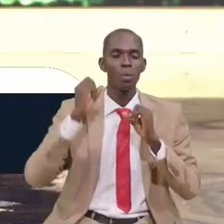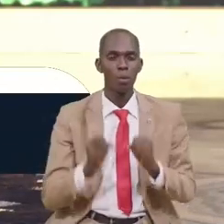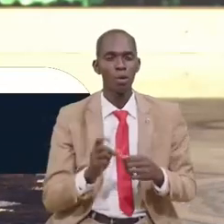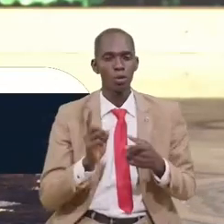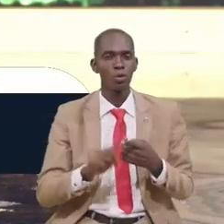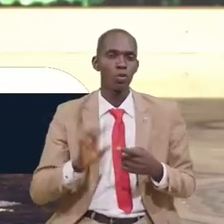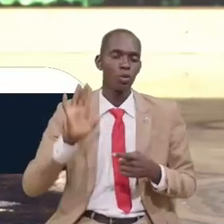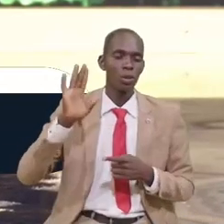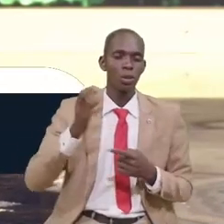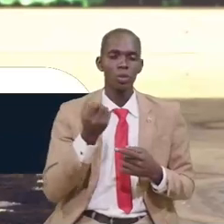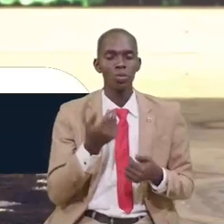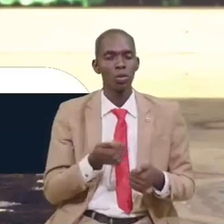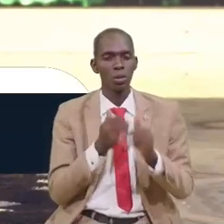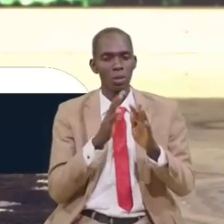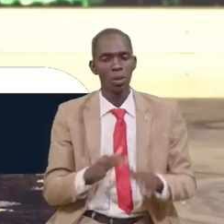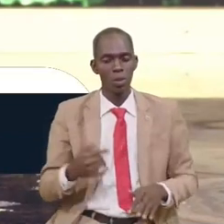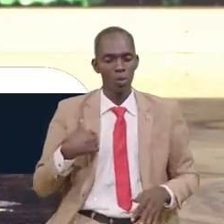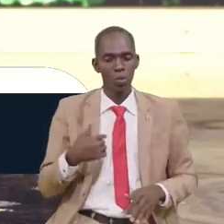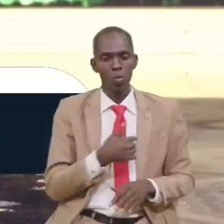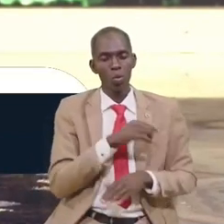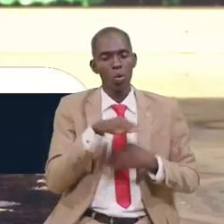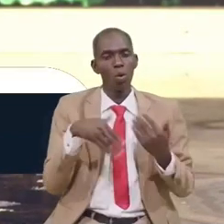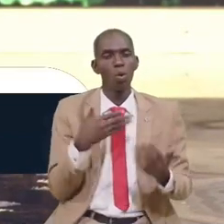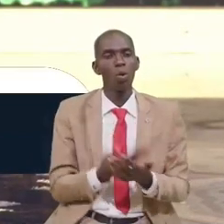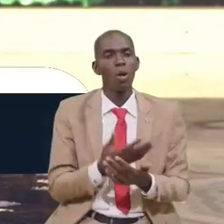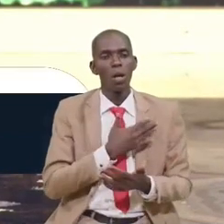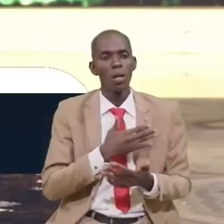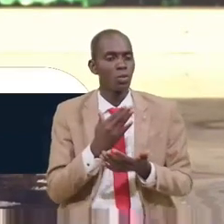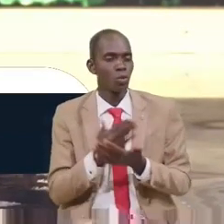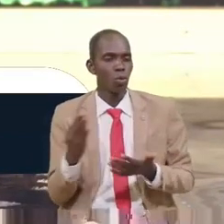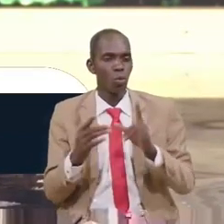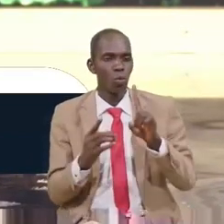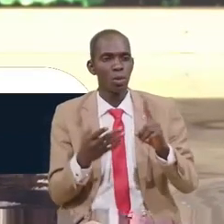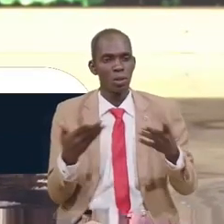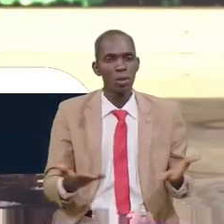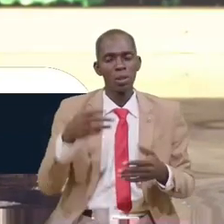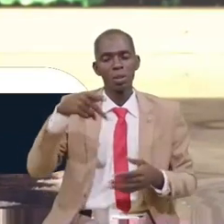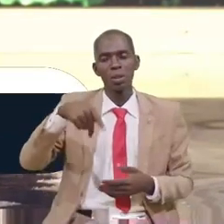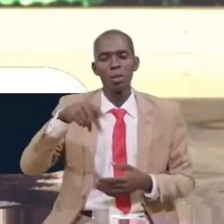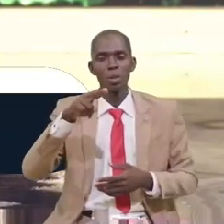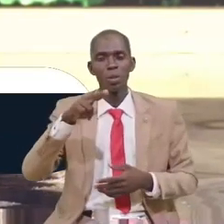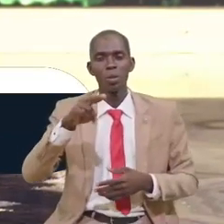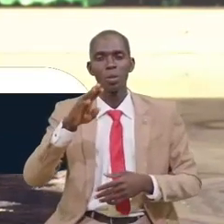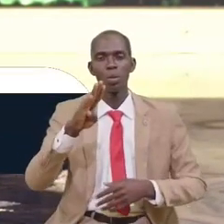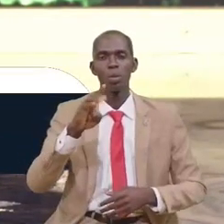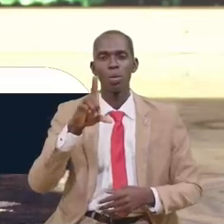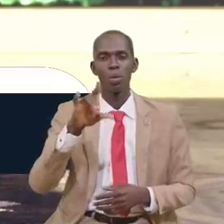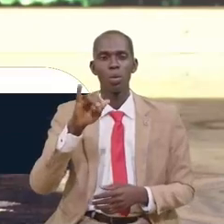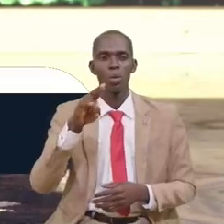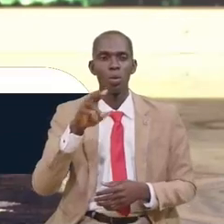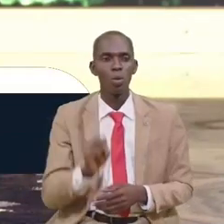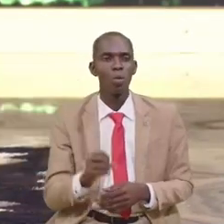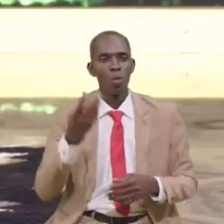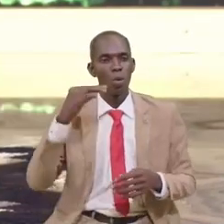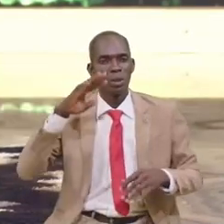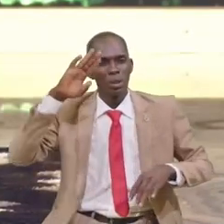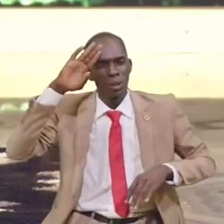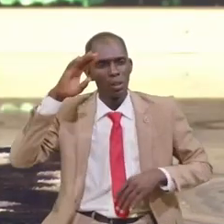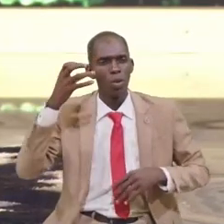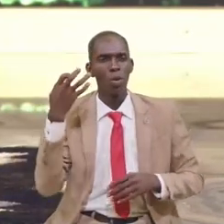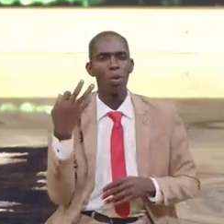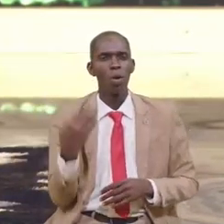puissance à ses disciples, à ses apôtres. Le père de Publius était alors au lit malade de la fièvre et